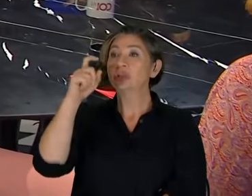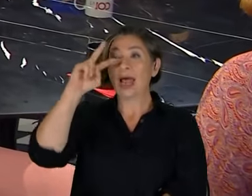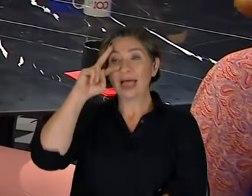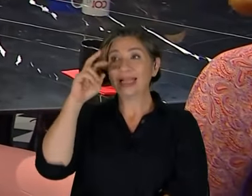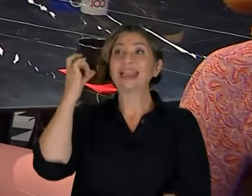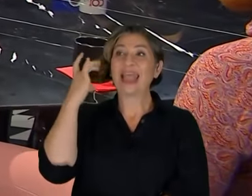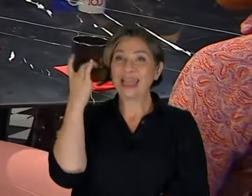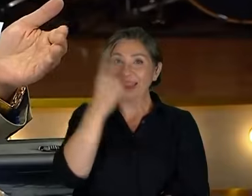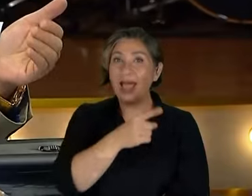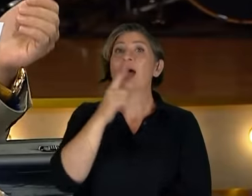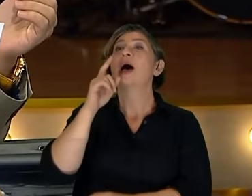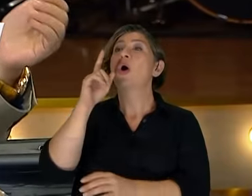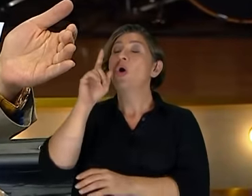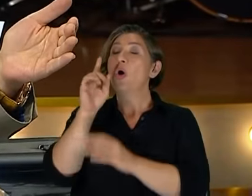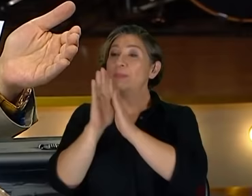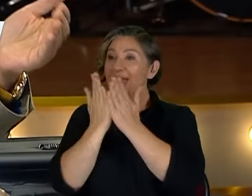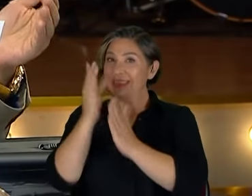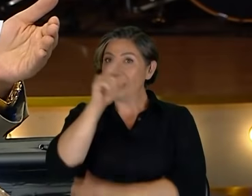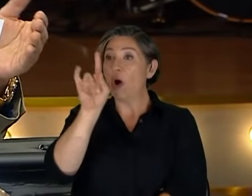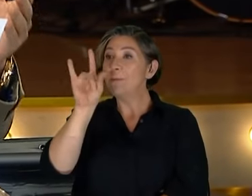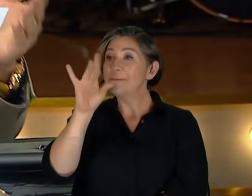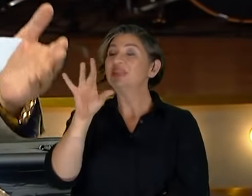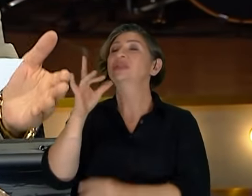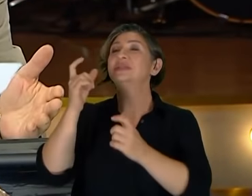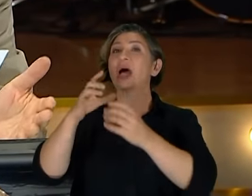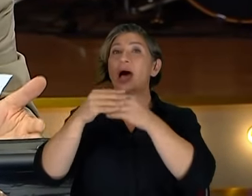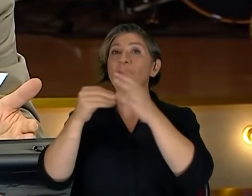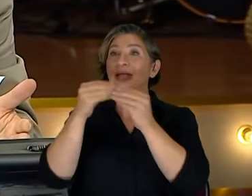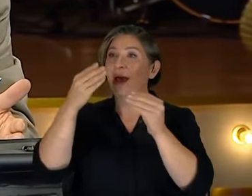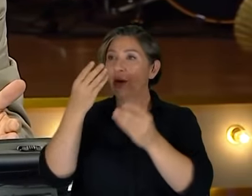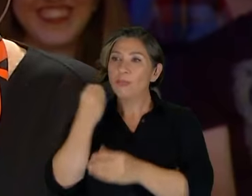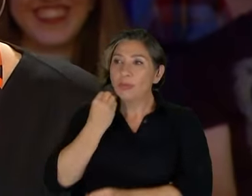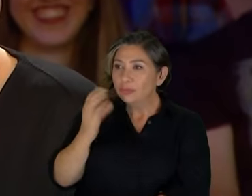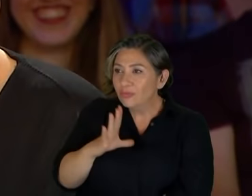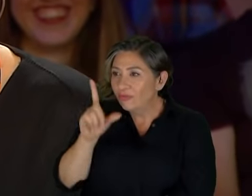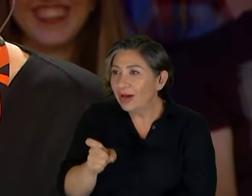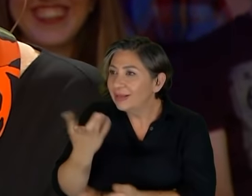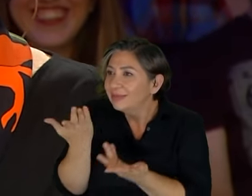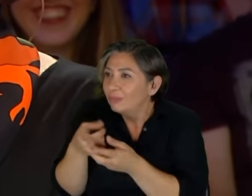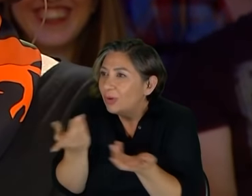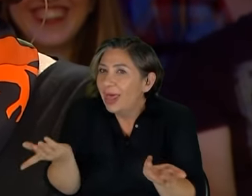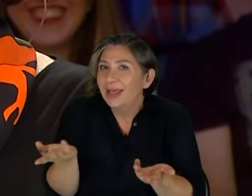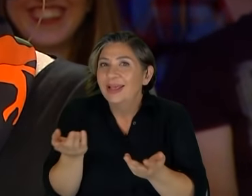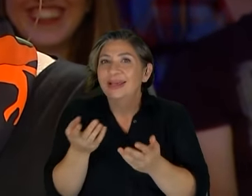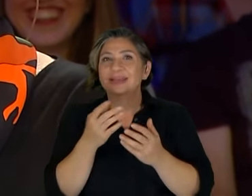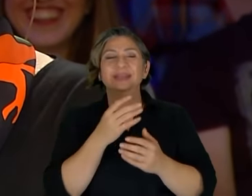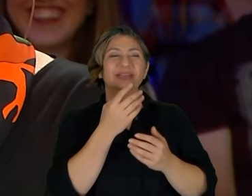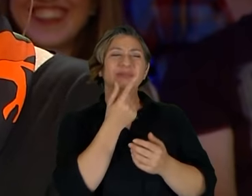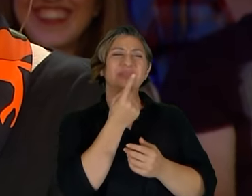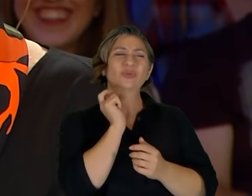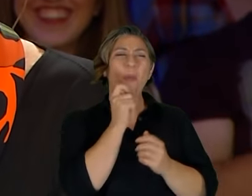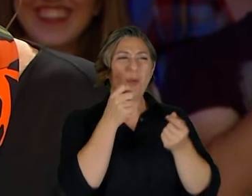13 Aralık Mersin Kültür Merkezi, 15 Aralık Adana. Borca mı girdiniz? Nedir? Problem neydi? Zor